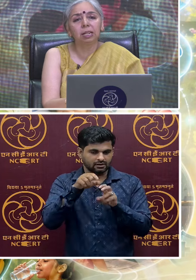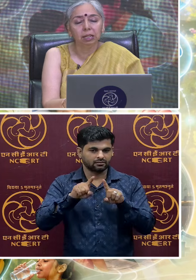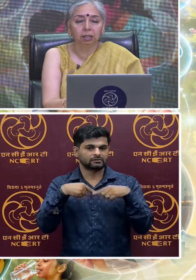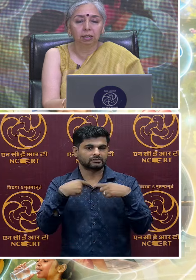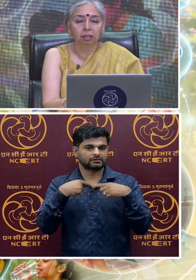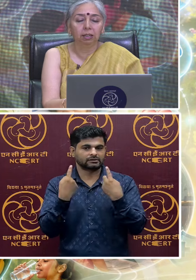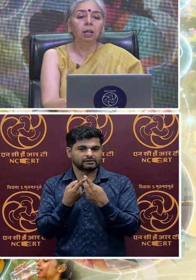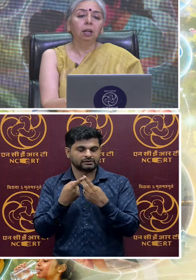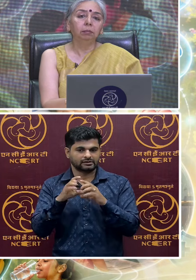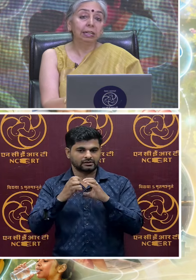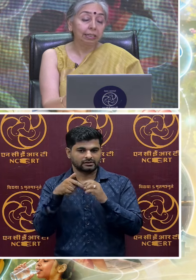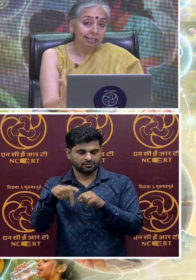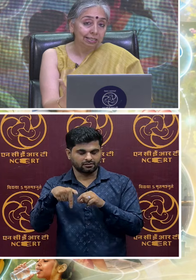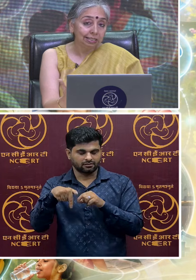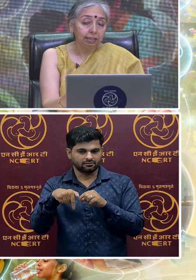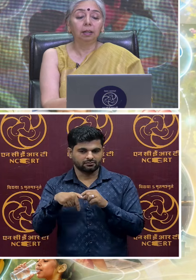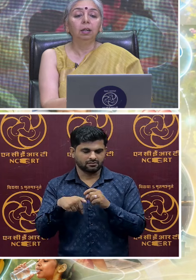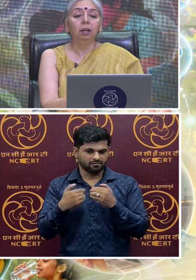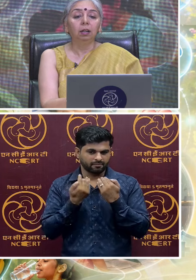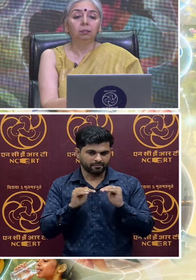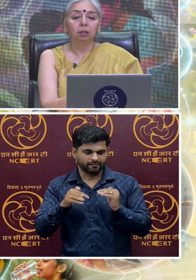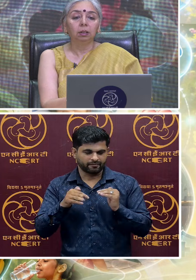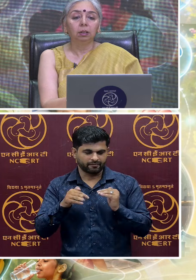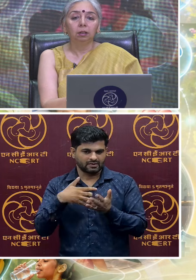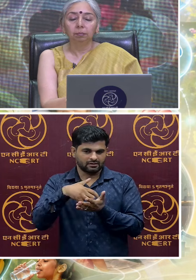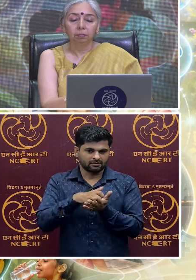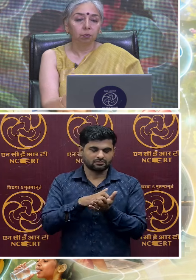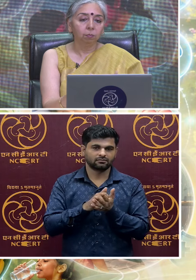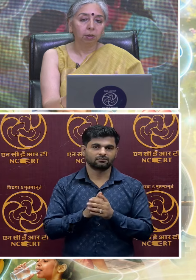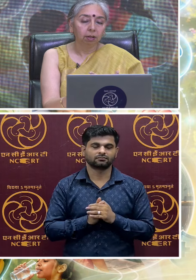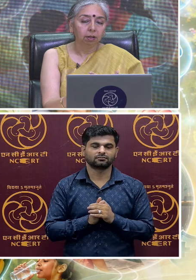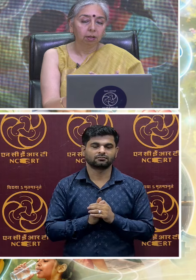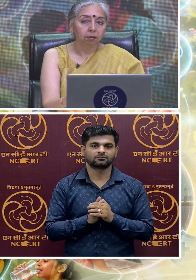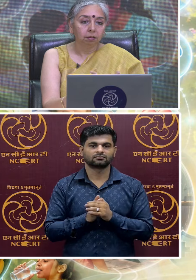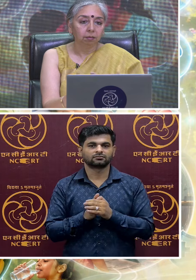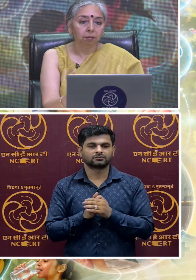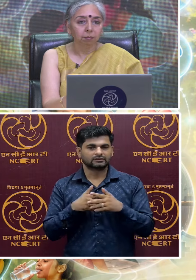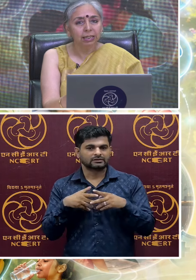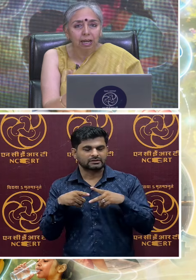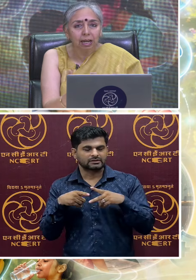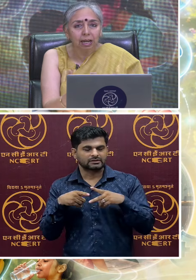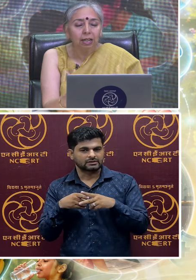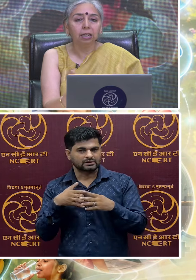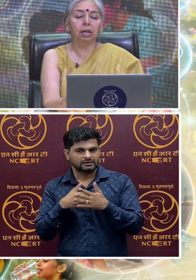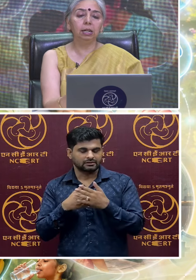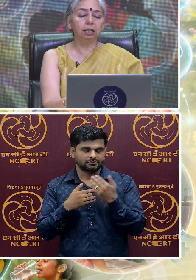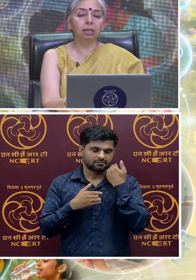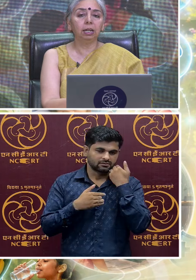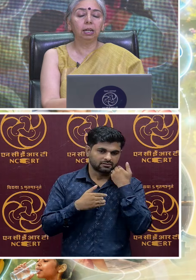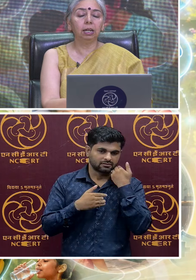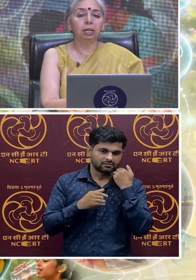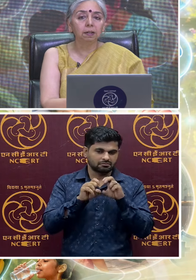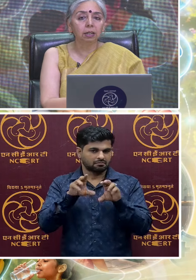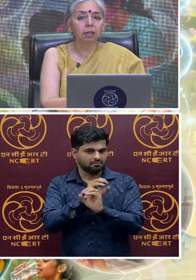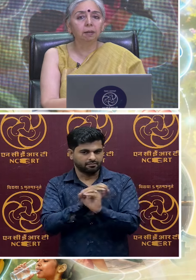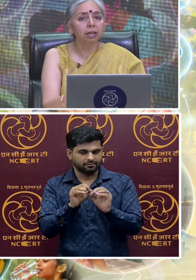बच्चे फटीग्ड हैं, ब्रेथलेस हैं, उनको बार बार नींद आ रही है, अलर्ट नहीं